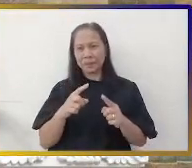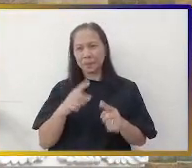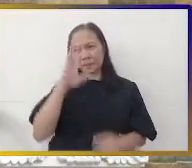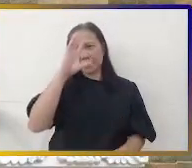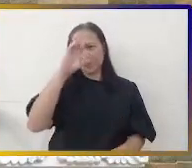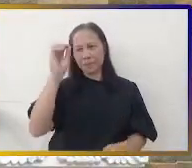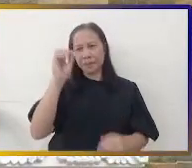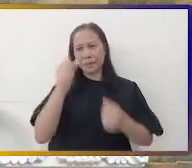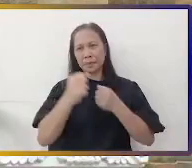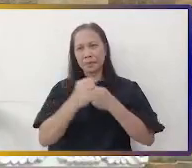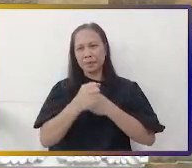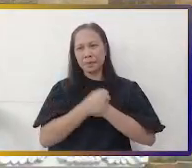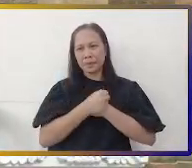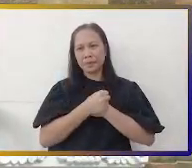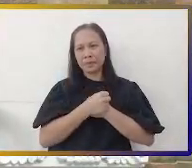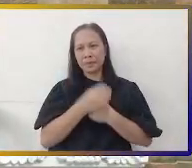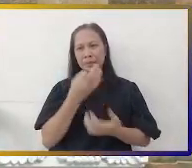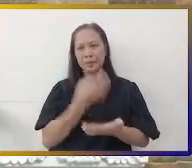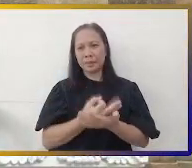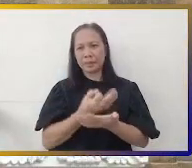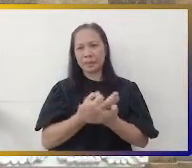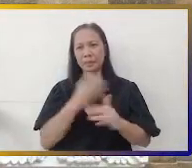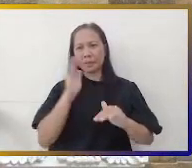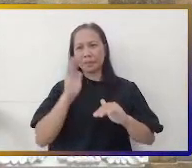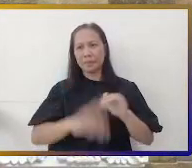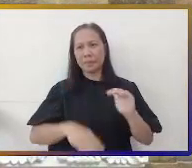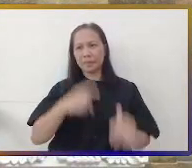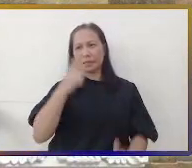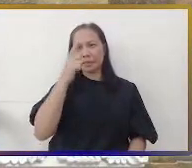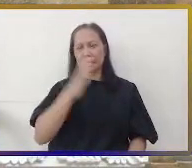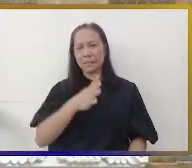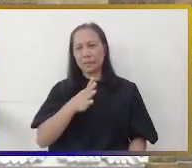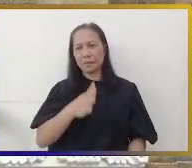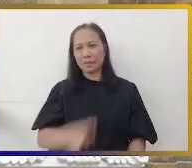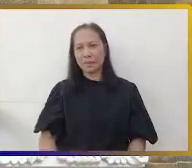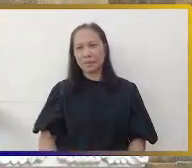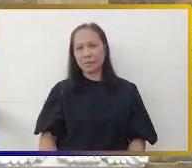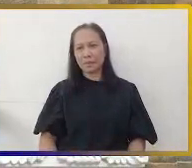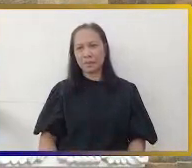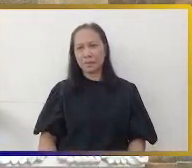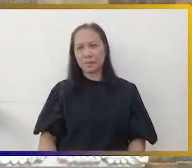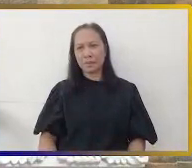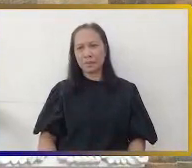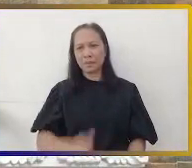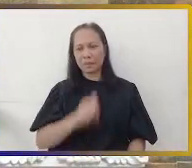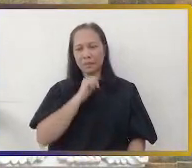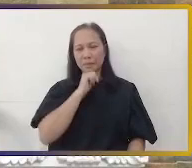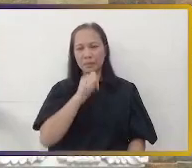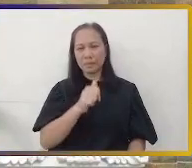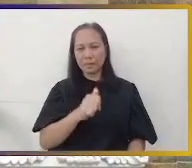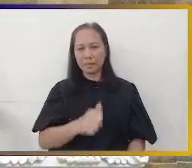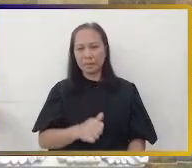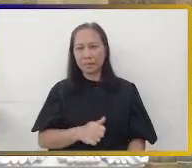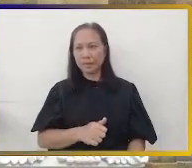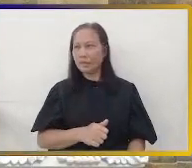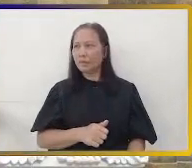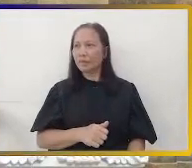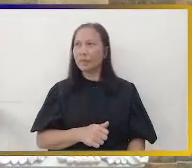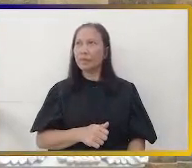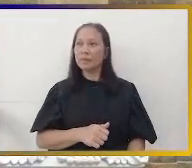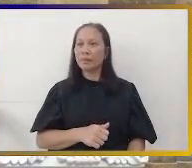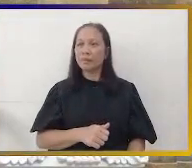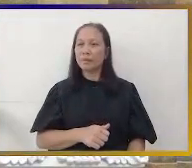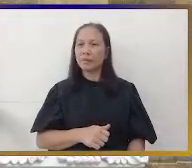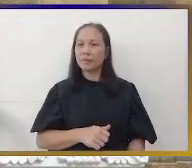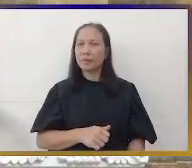more than loving God Kaya nga po makita natin mga kapatid hindi po basta-basta amin ang tao diyan ay hindi